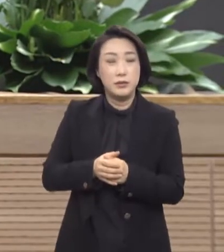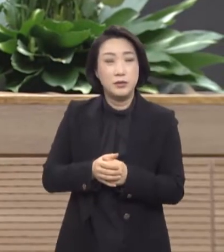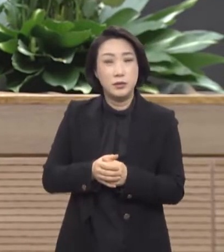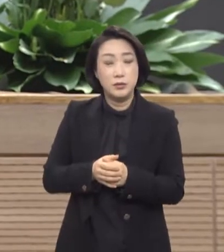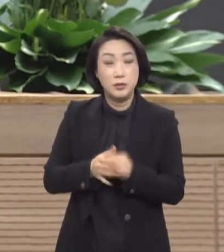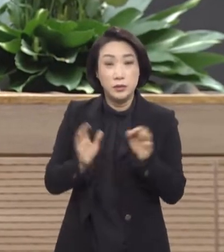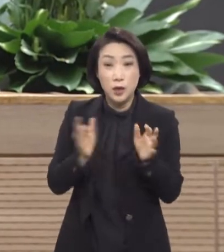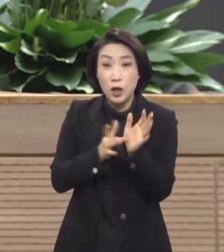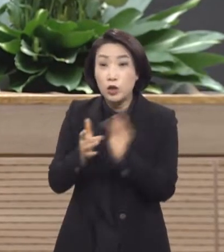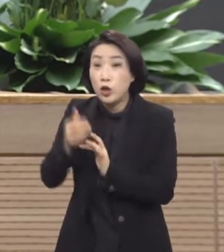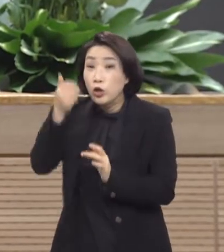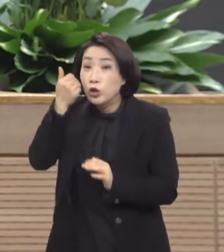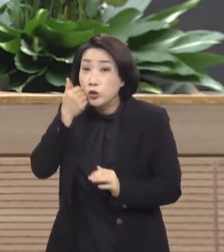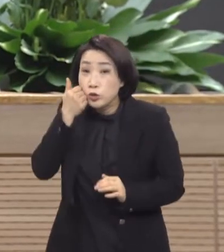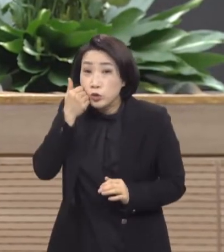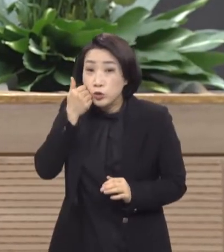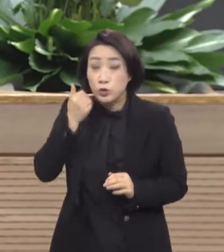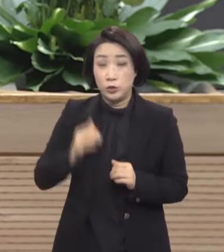예수가